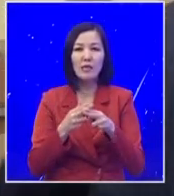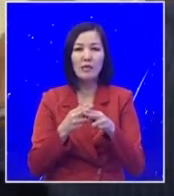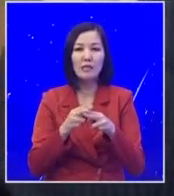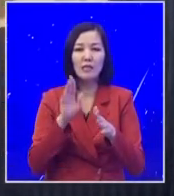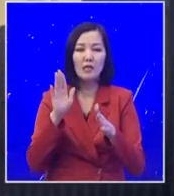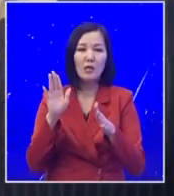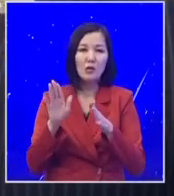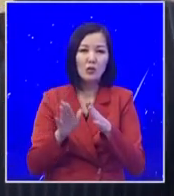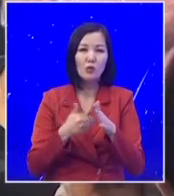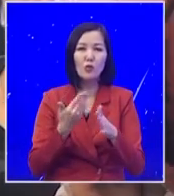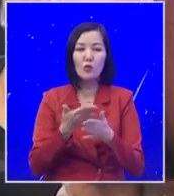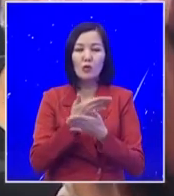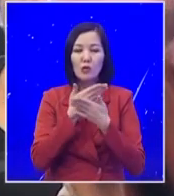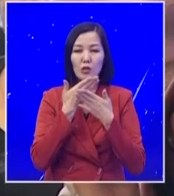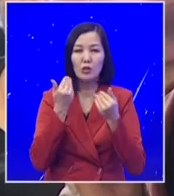жоқ жағдай жасау.